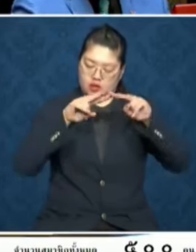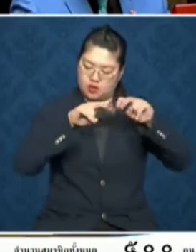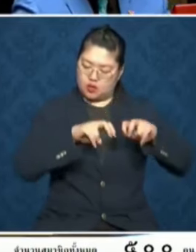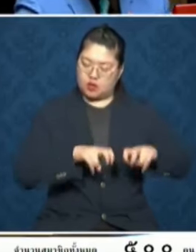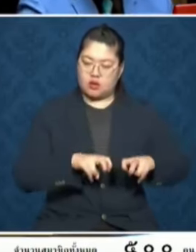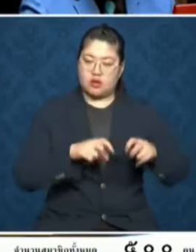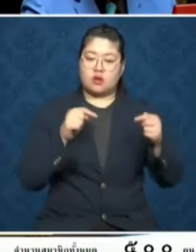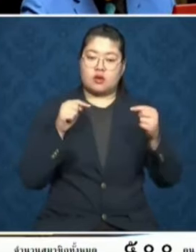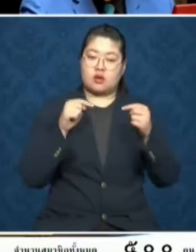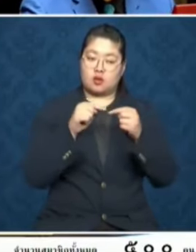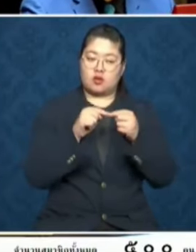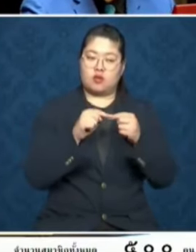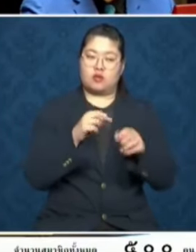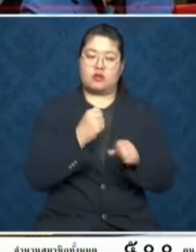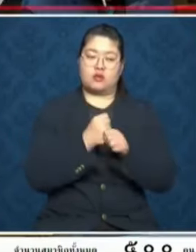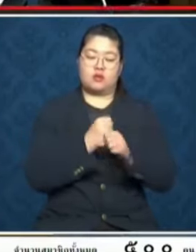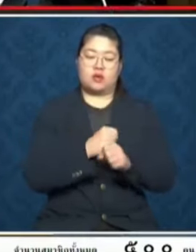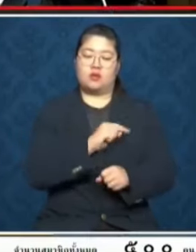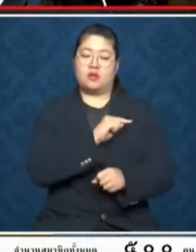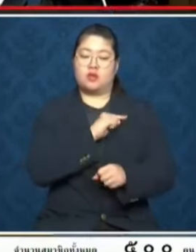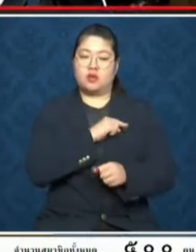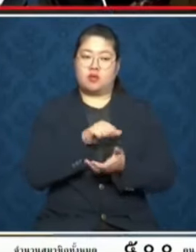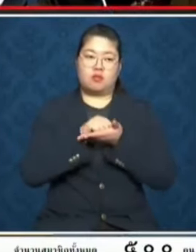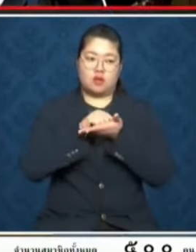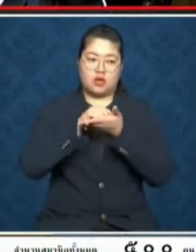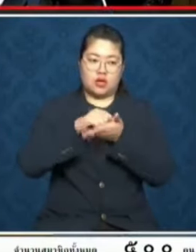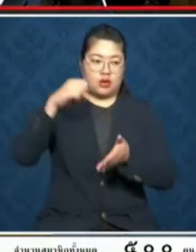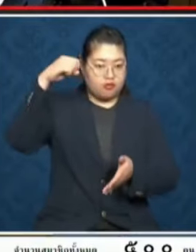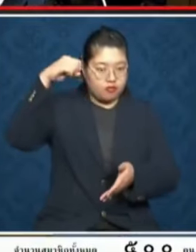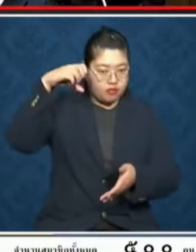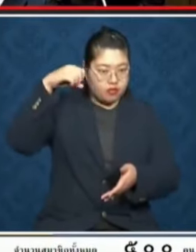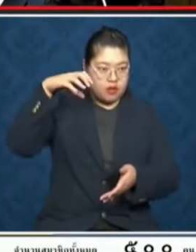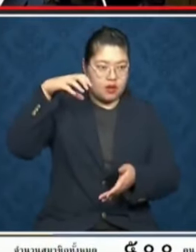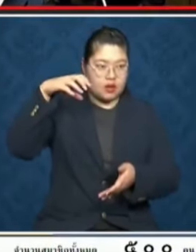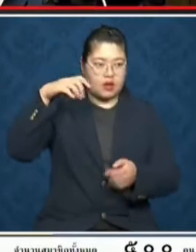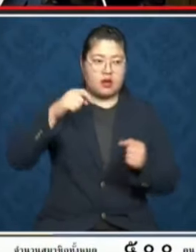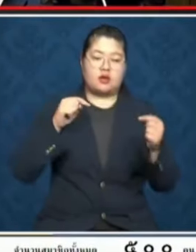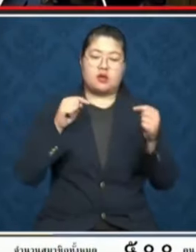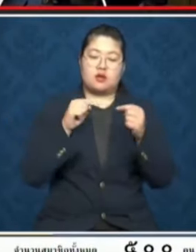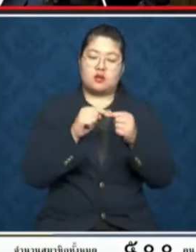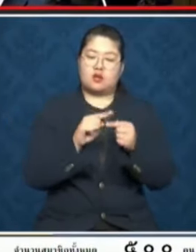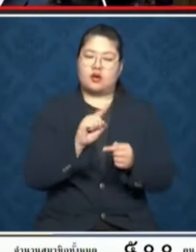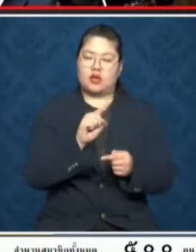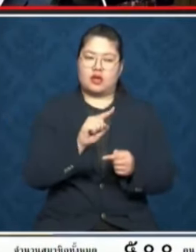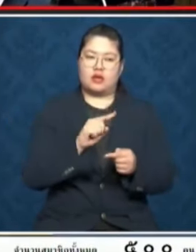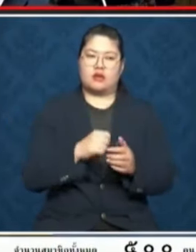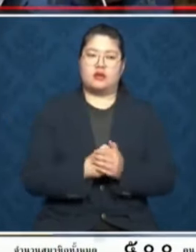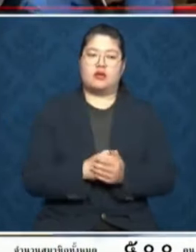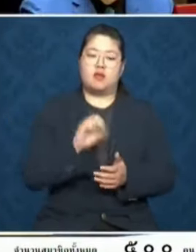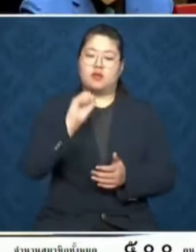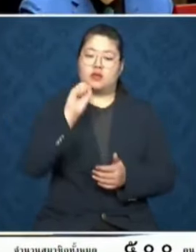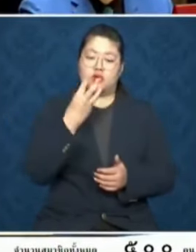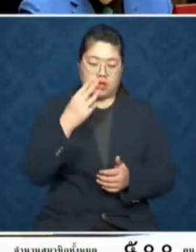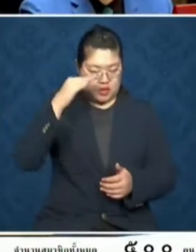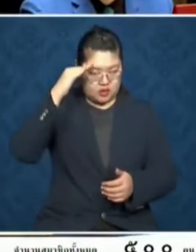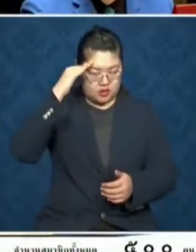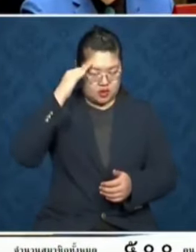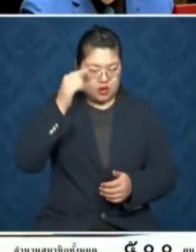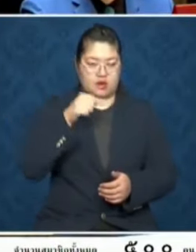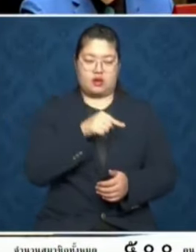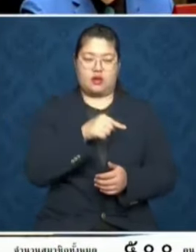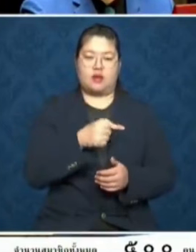วทางการถ่ายโอนหน้าที่การให้บริการไฟฟ้าที่อยู่ในความรับผิดชอบของกิจการไฟฟ้าสวัสดิการกองทัพ